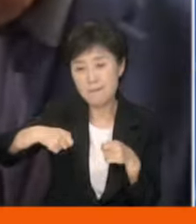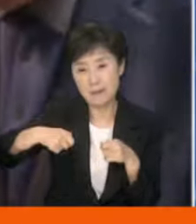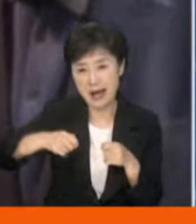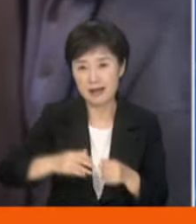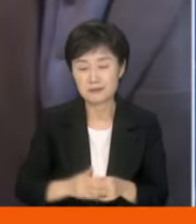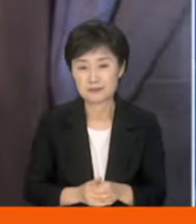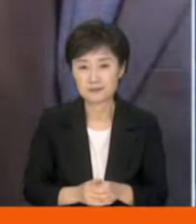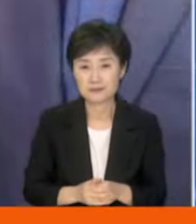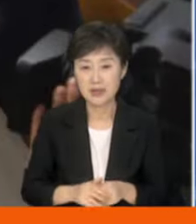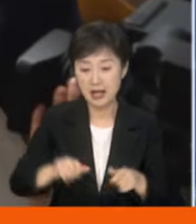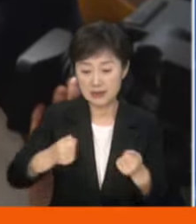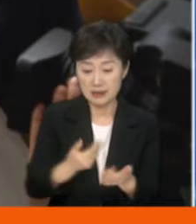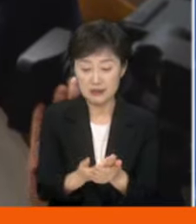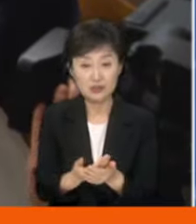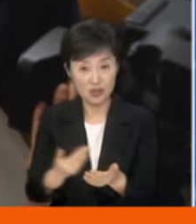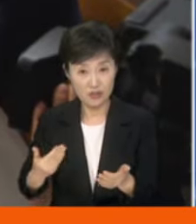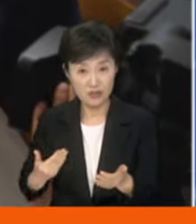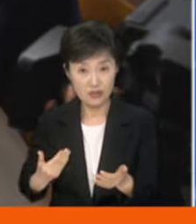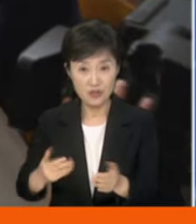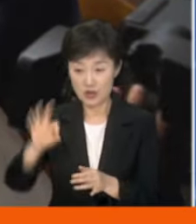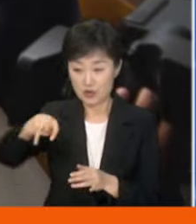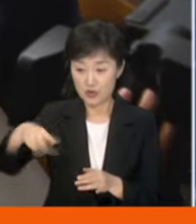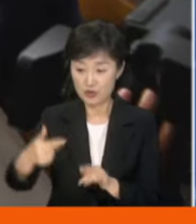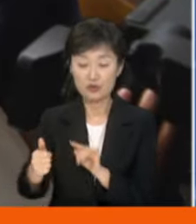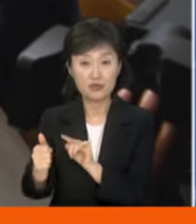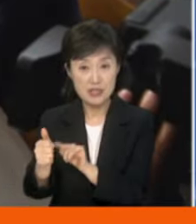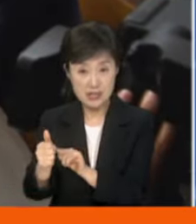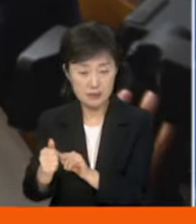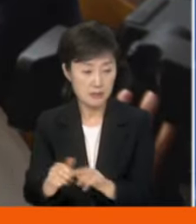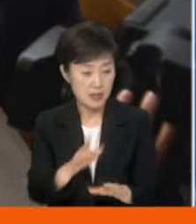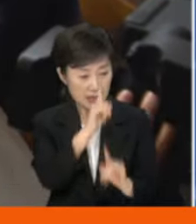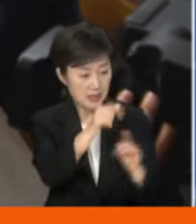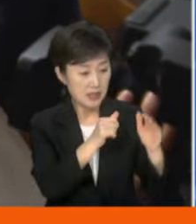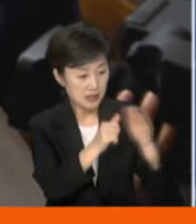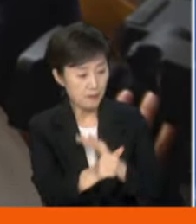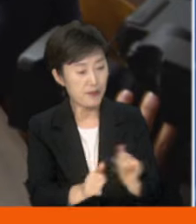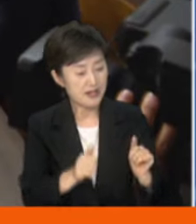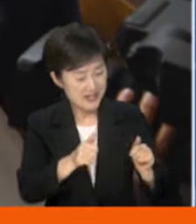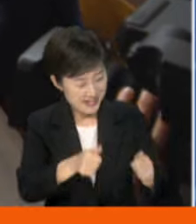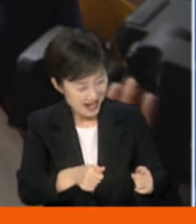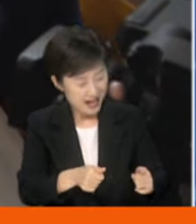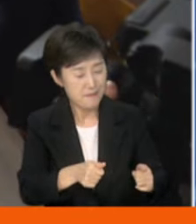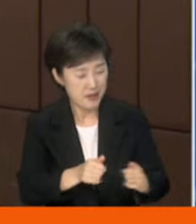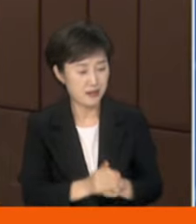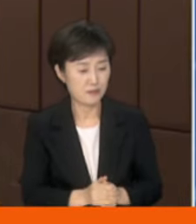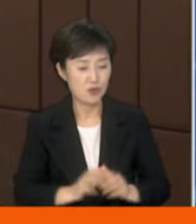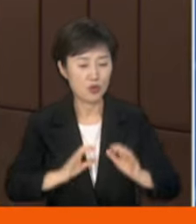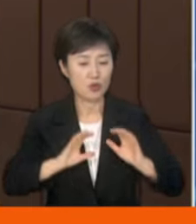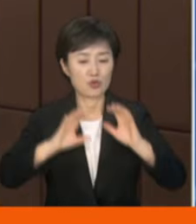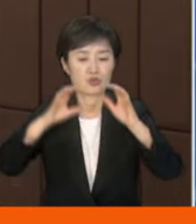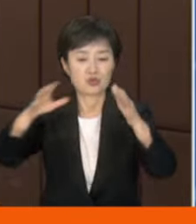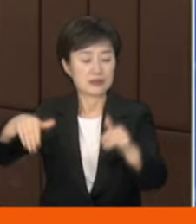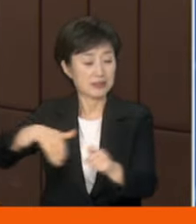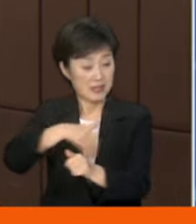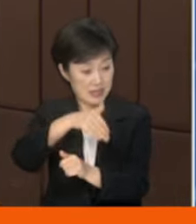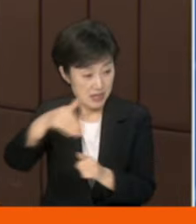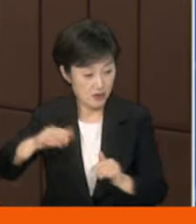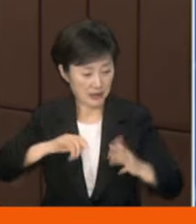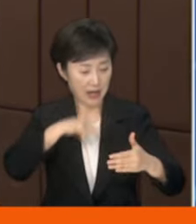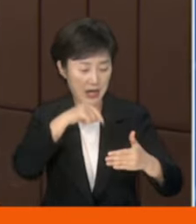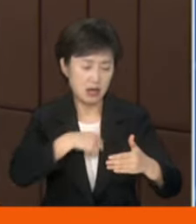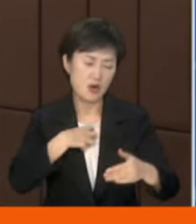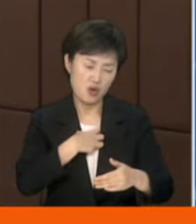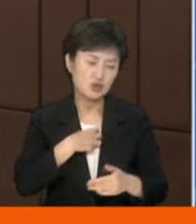함께했습니다. 오찬을 시작하기에 앞서 윤여준 전 의원은 이재명 대표와 인사를 나누면서 국제 정세와 국내 상황이